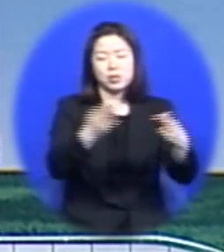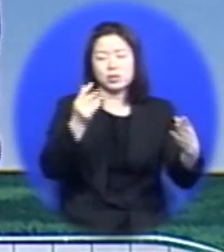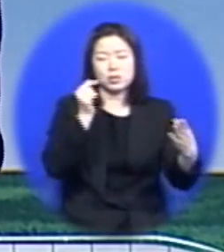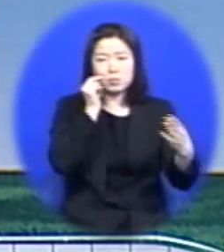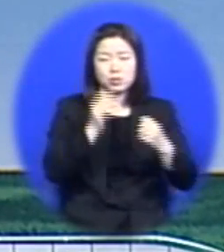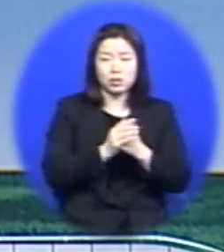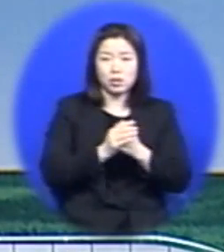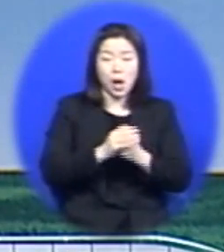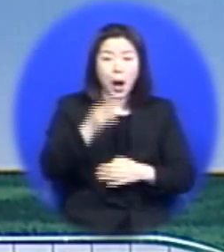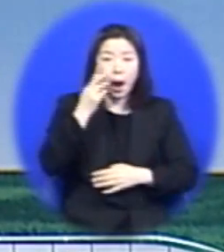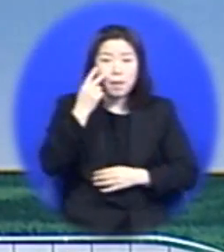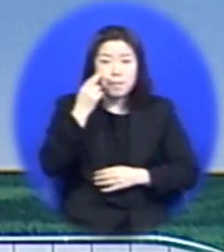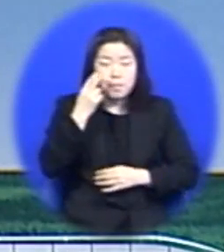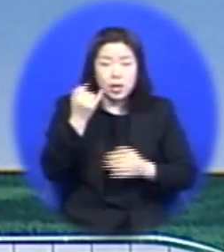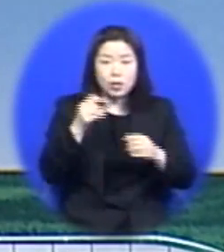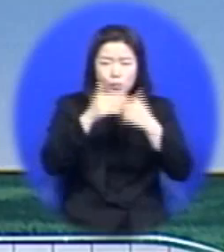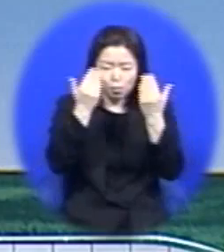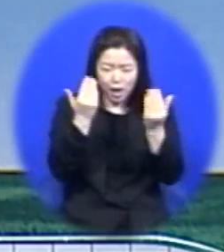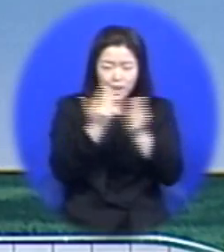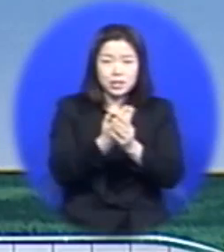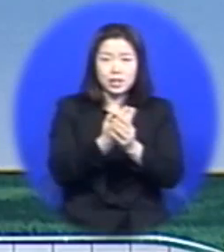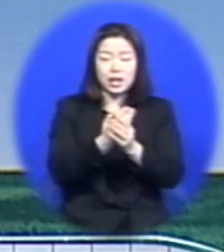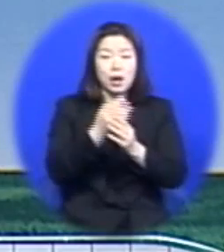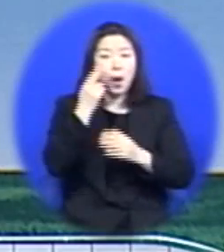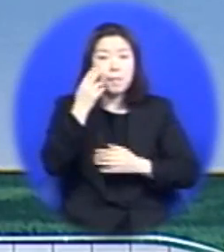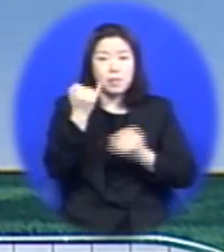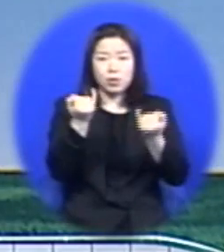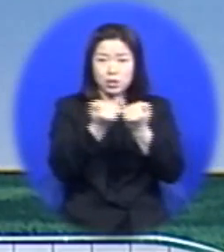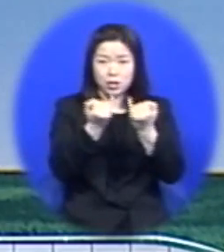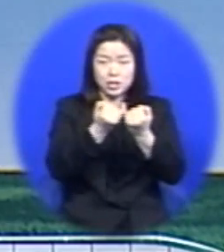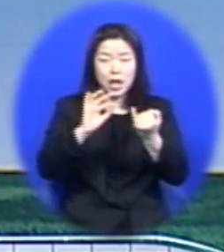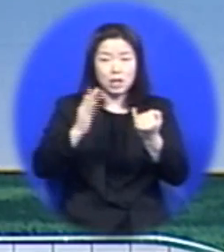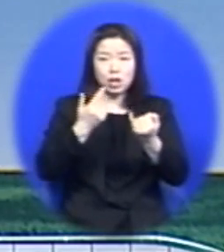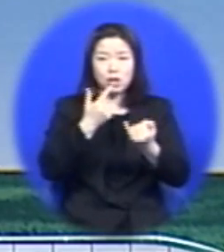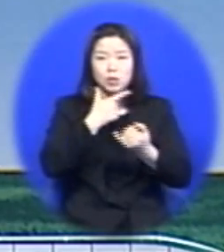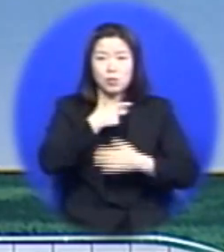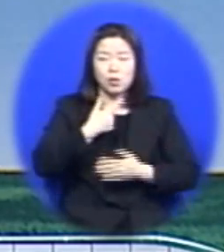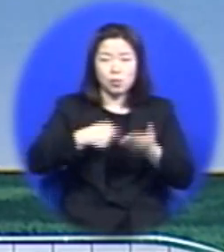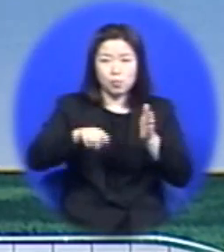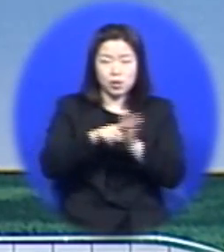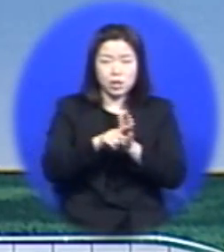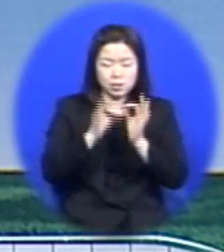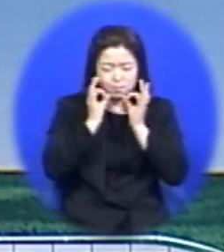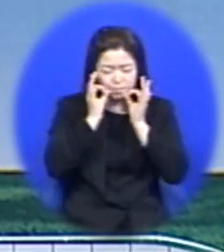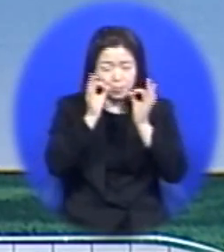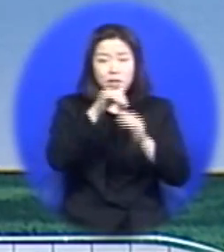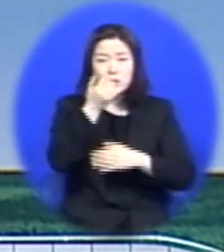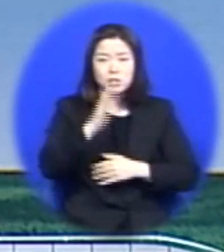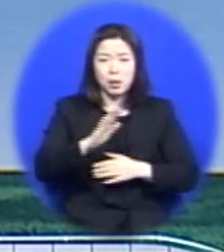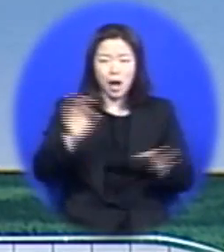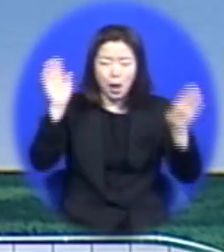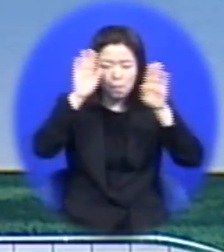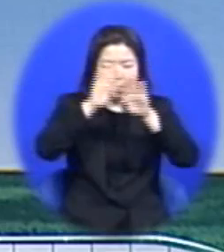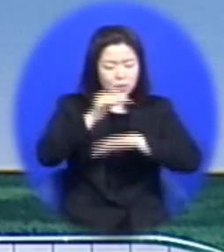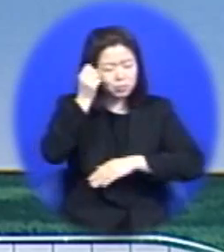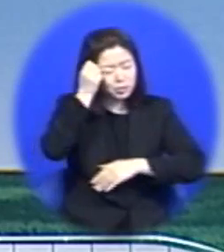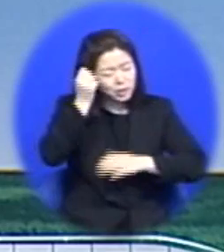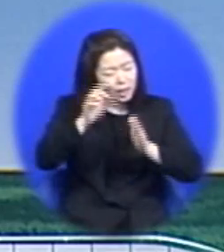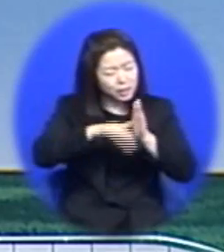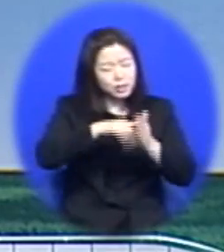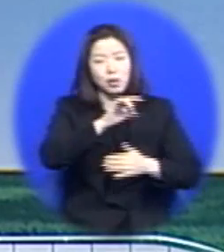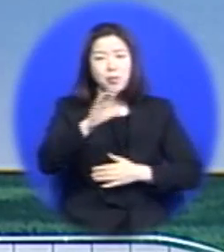미국 여인이 완전한 미국 여자가 되기를 위해서 애를 썼지만 밤에 잘 때마다 그는